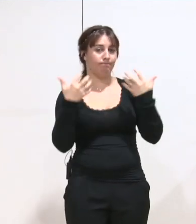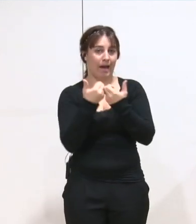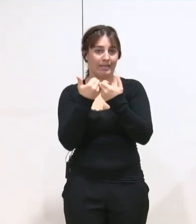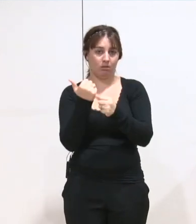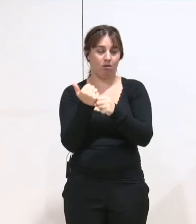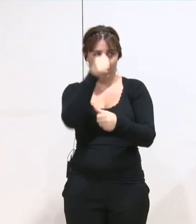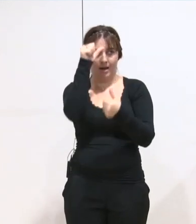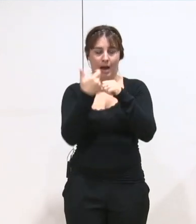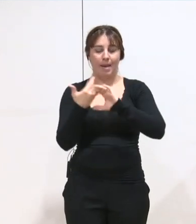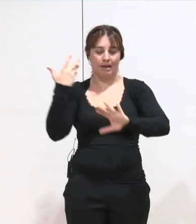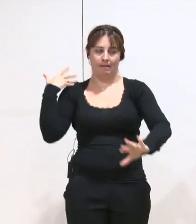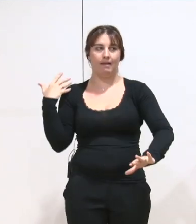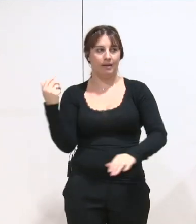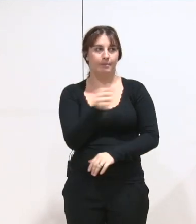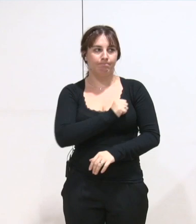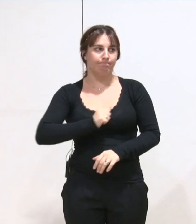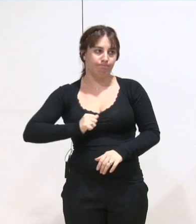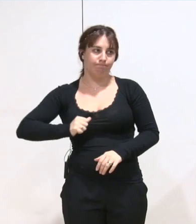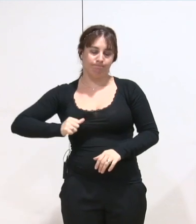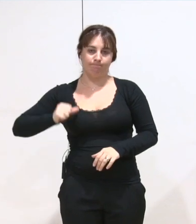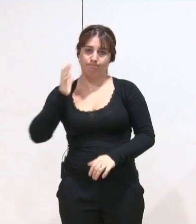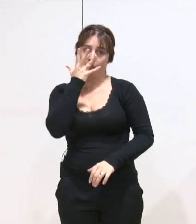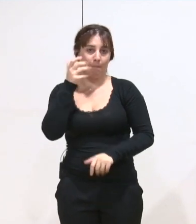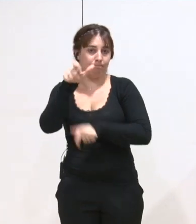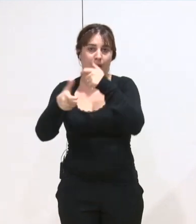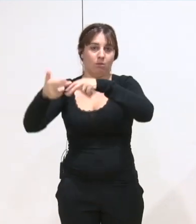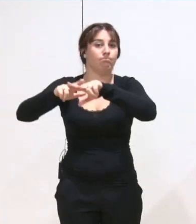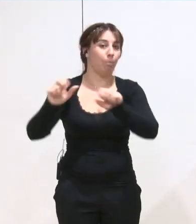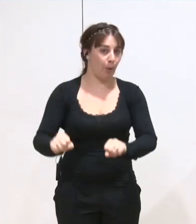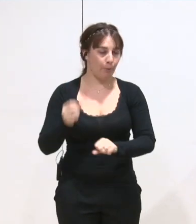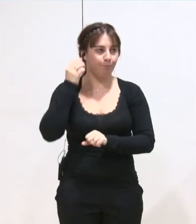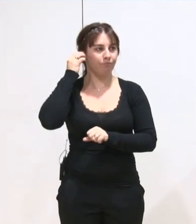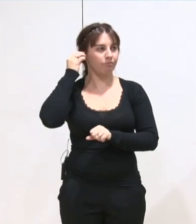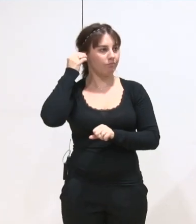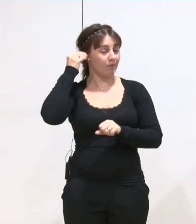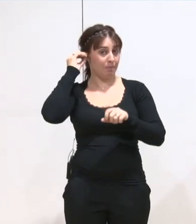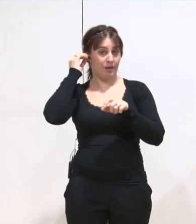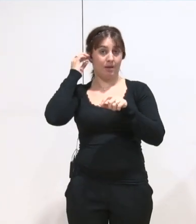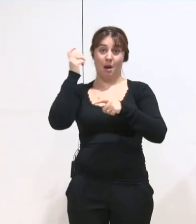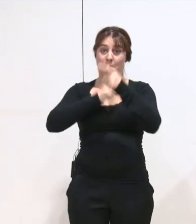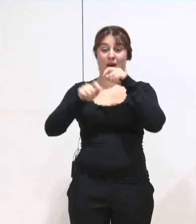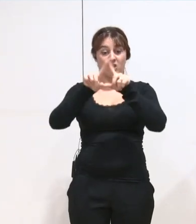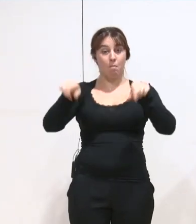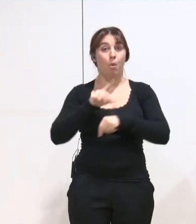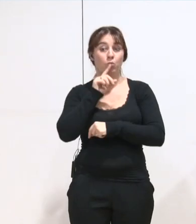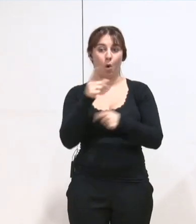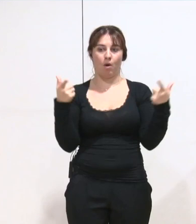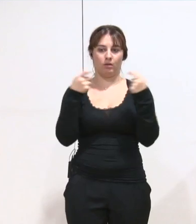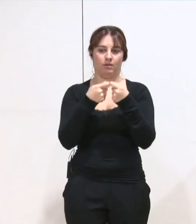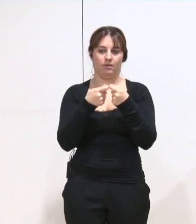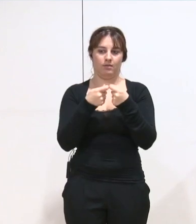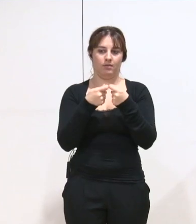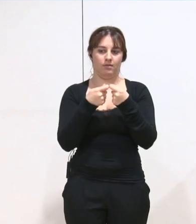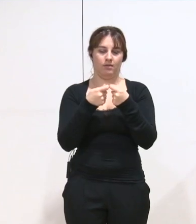peuvent être assez importantes et parfois dramatiques. Mais encore une fois, c'est un marché à bon de commande, donc c'est